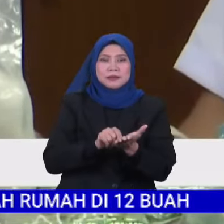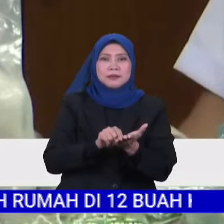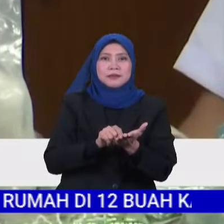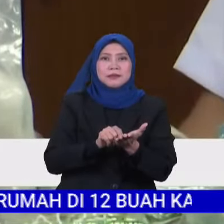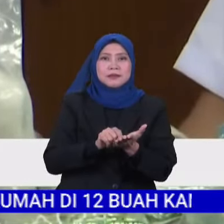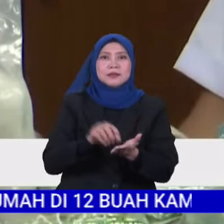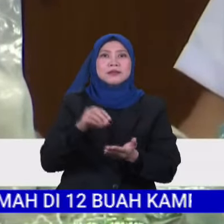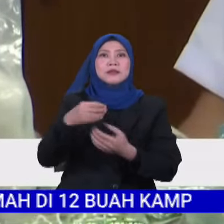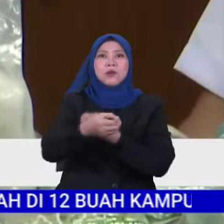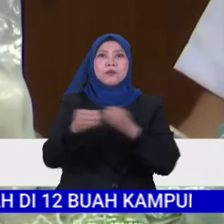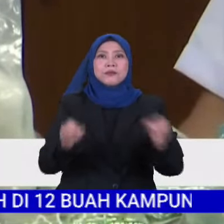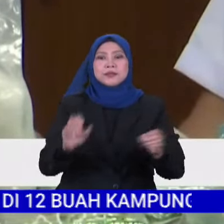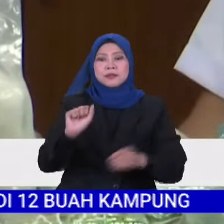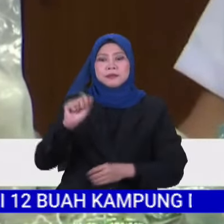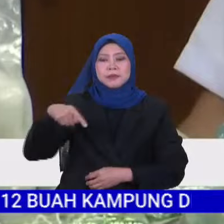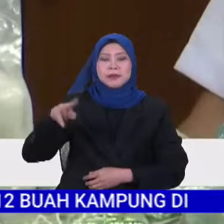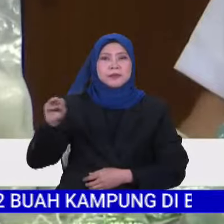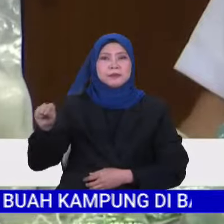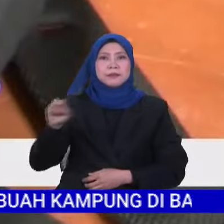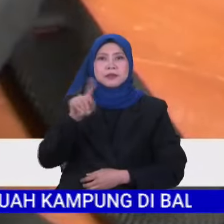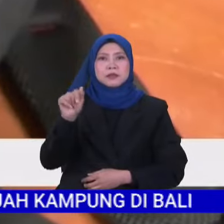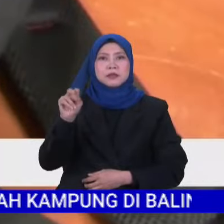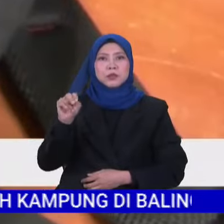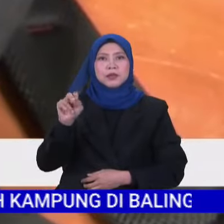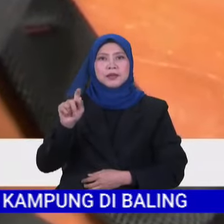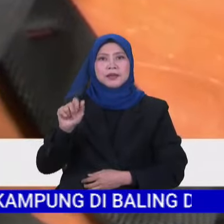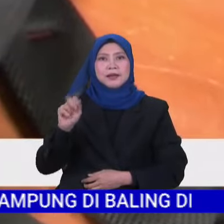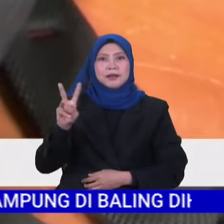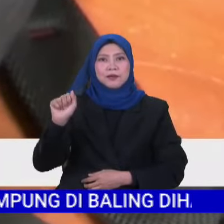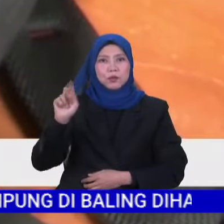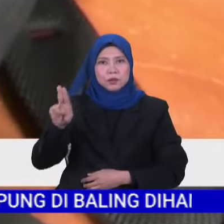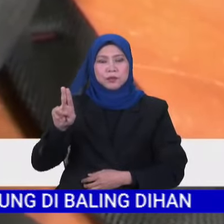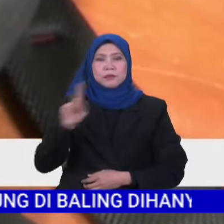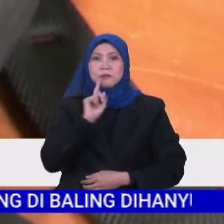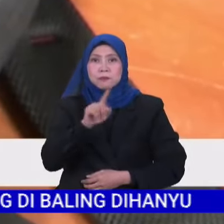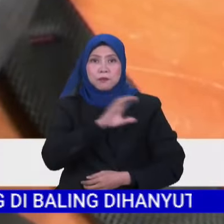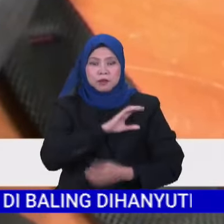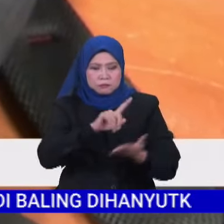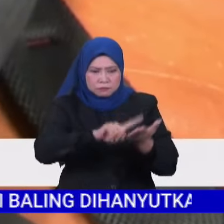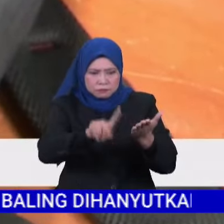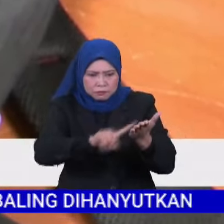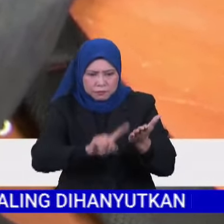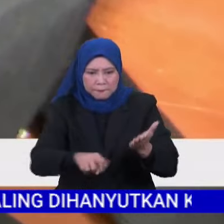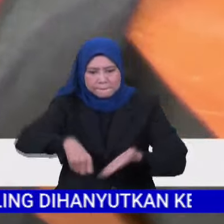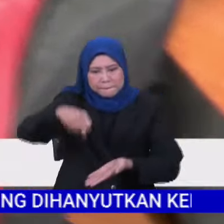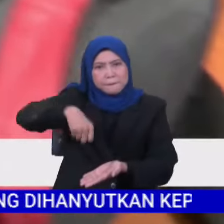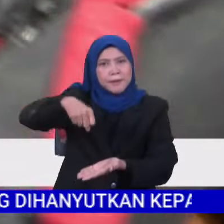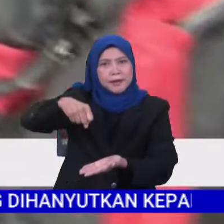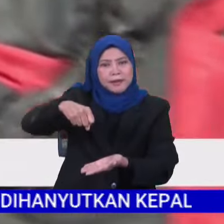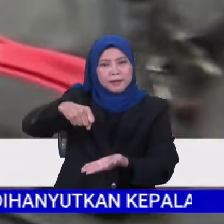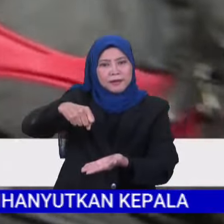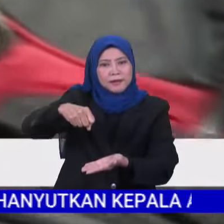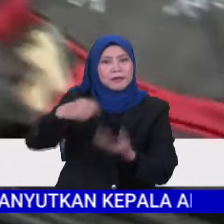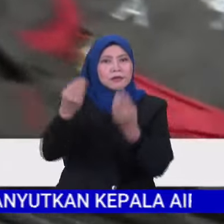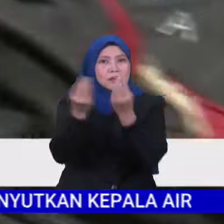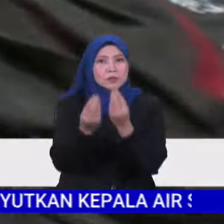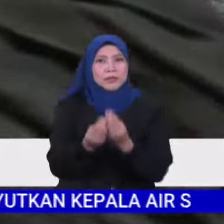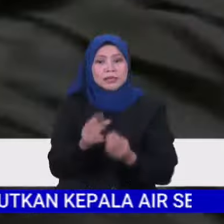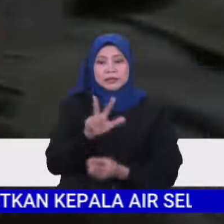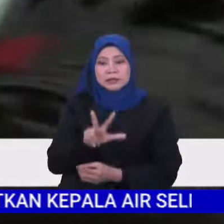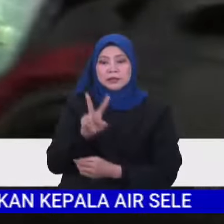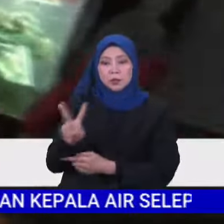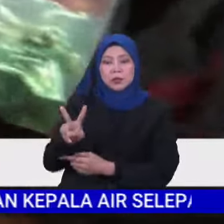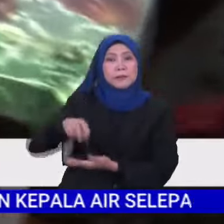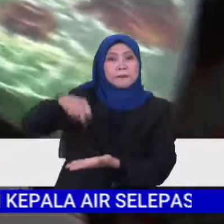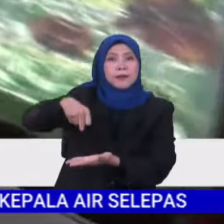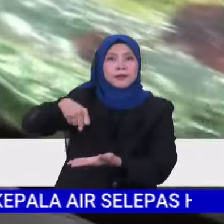jadikan di pejabat fpmm zonta Wow menurutnya hasil pemeriksaan dilakukan ke atas baik berkenaan sejumlah 32